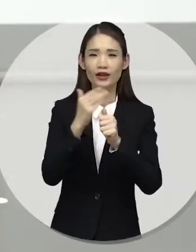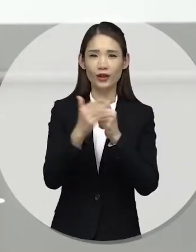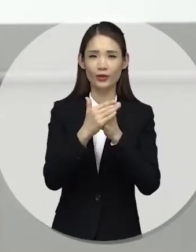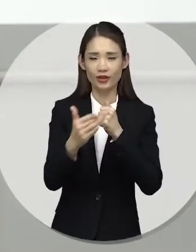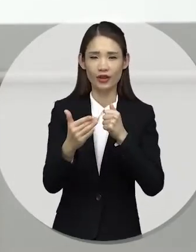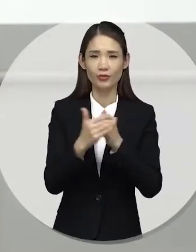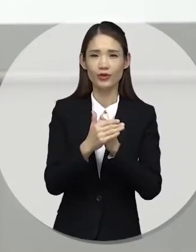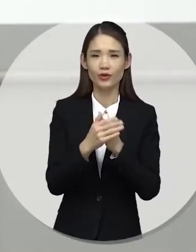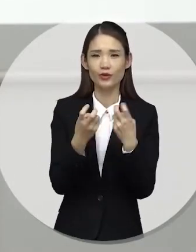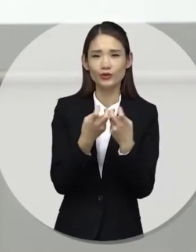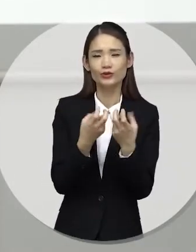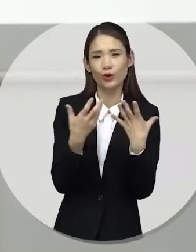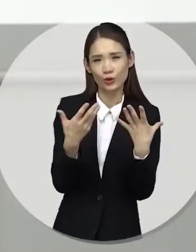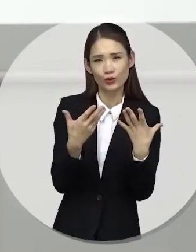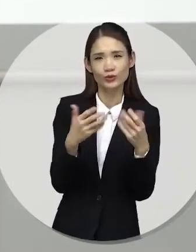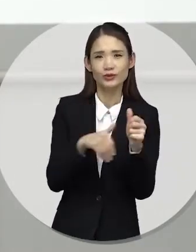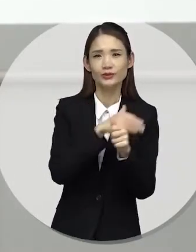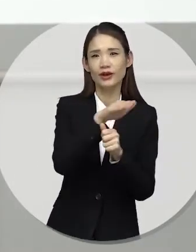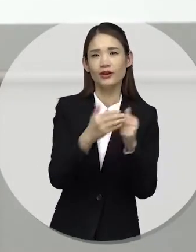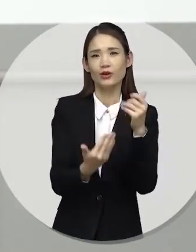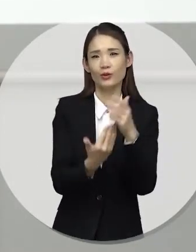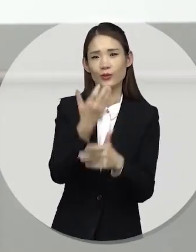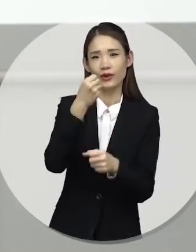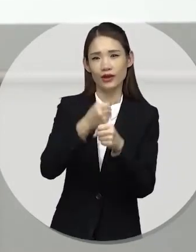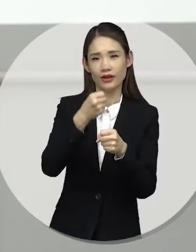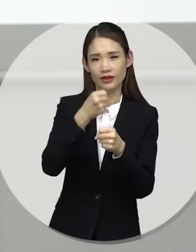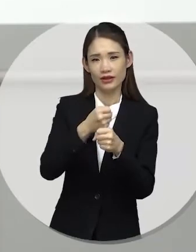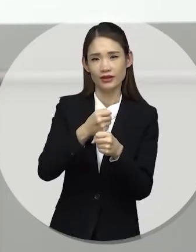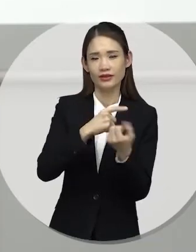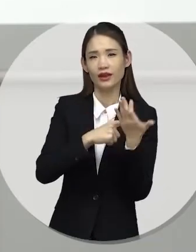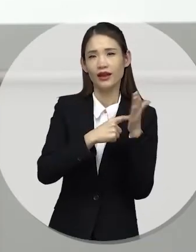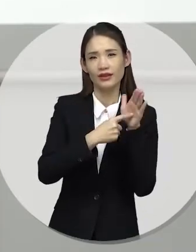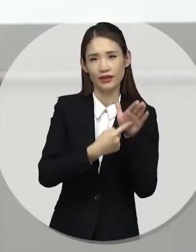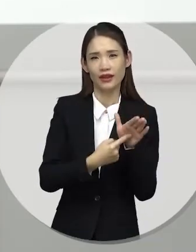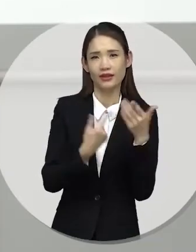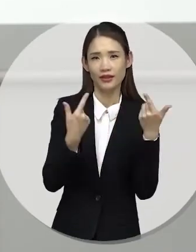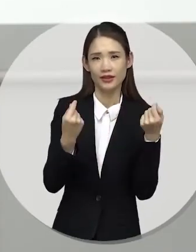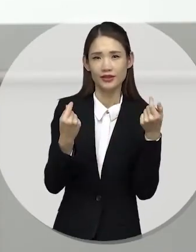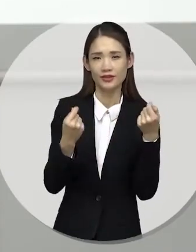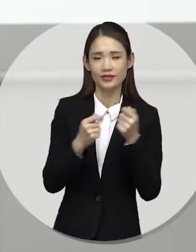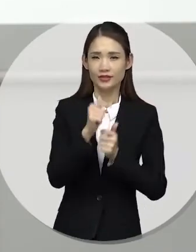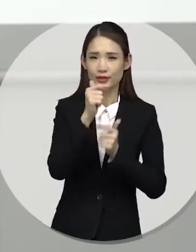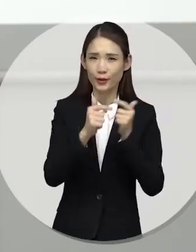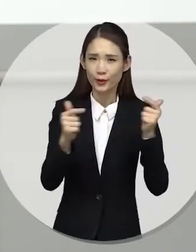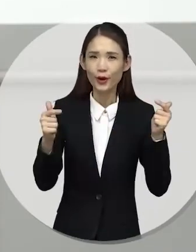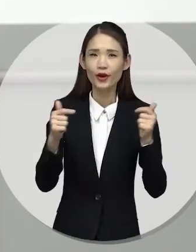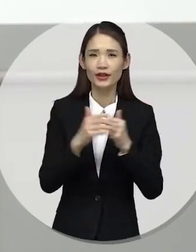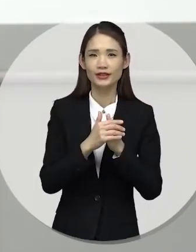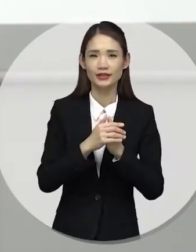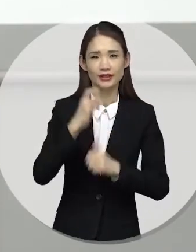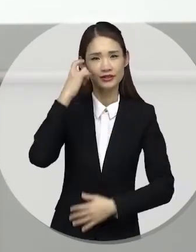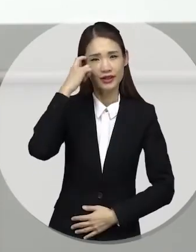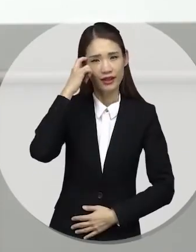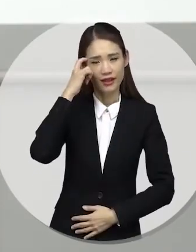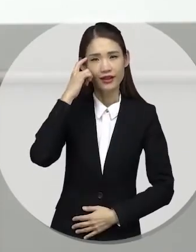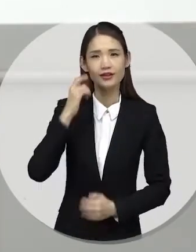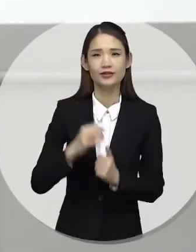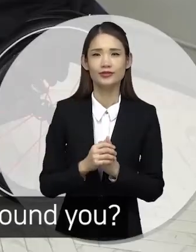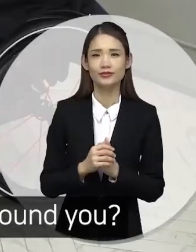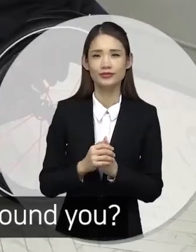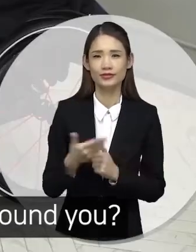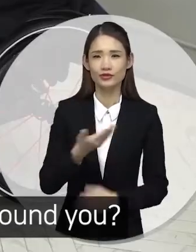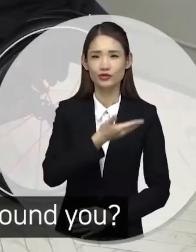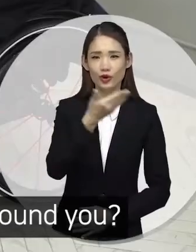환경이나 이런 것들로 인해서 뭔가 좀 부수적으로 나타날 수도 있는 여러 가지 측면이라고 생각을